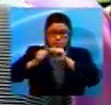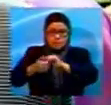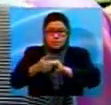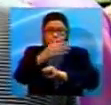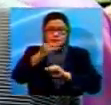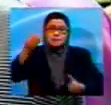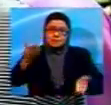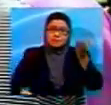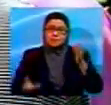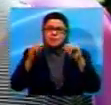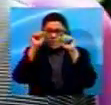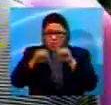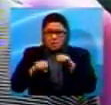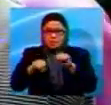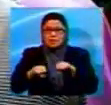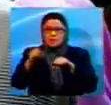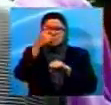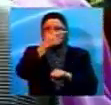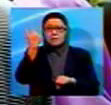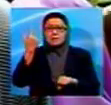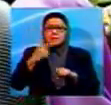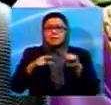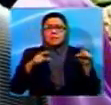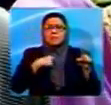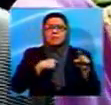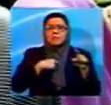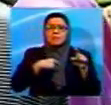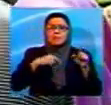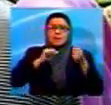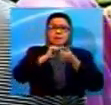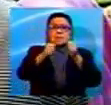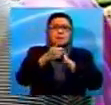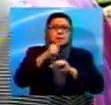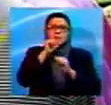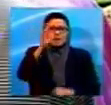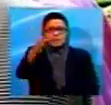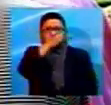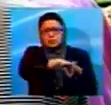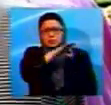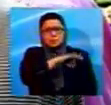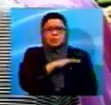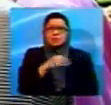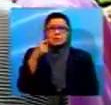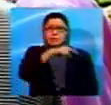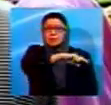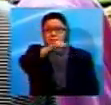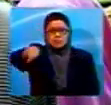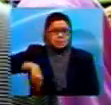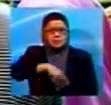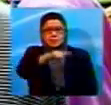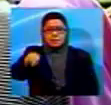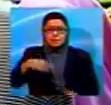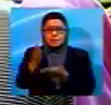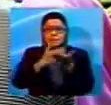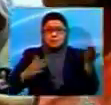mungkin boleh menyebabkan ketegangan itu tidak menguntkan mana-mana pihak kita harap semua urusan ini